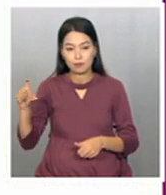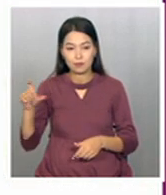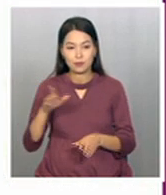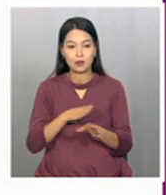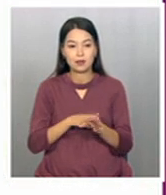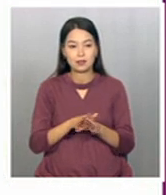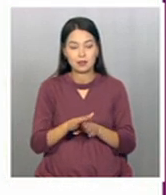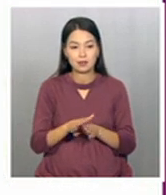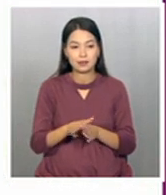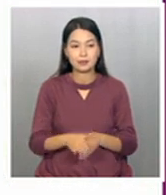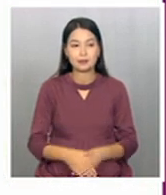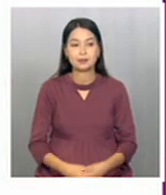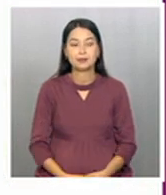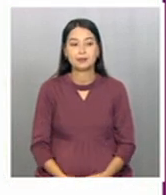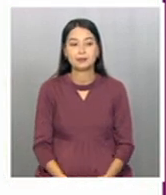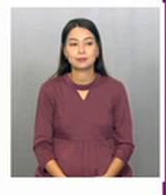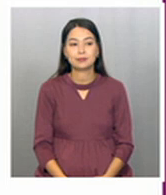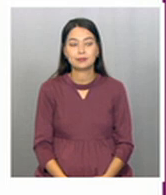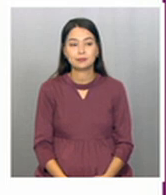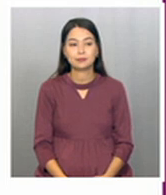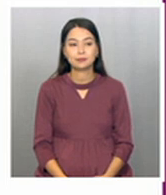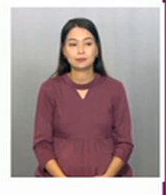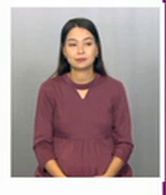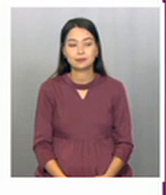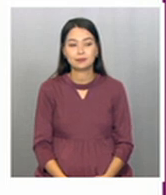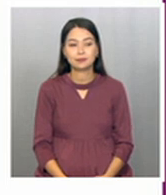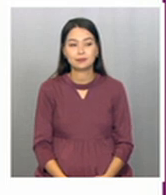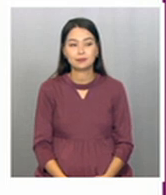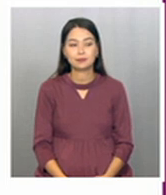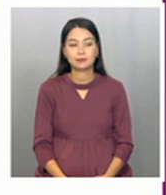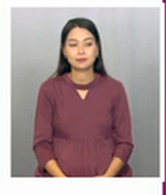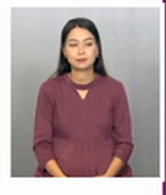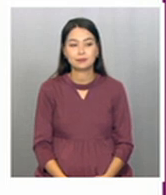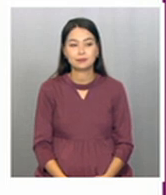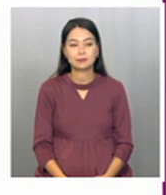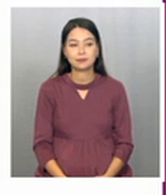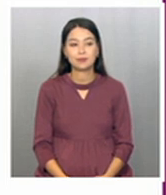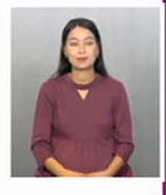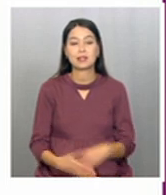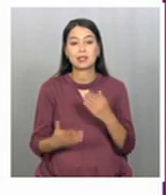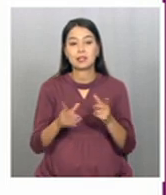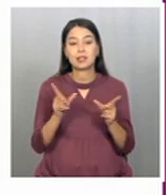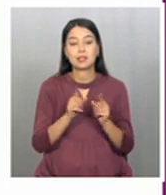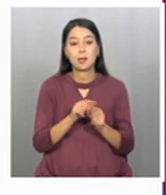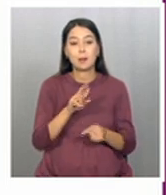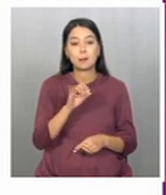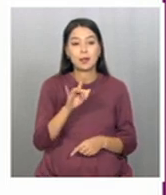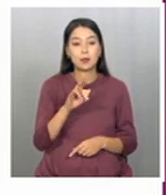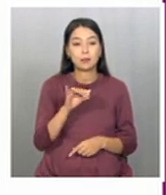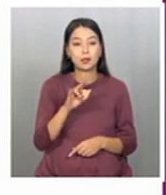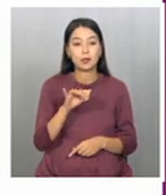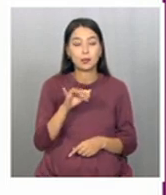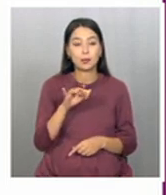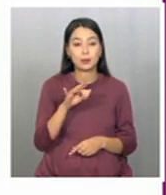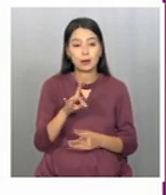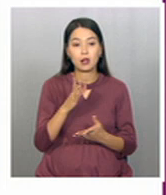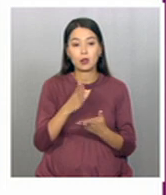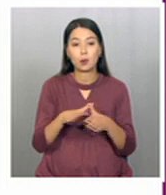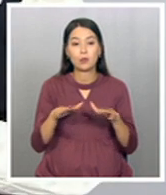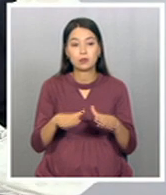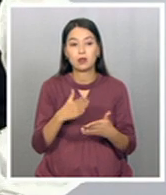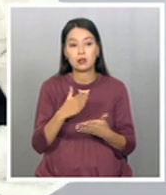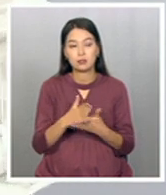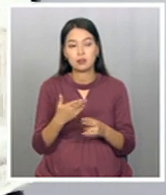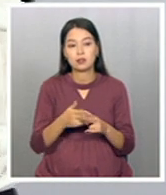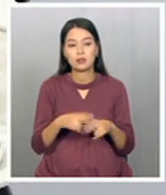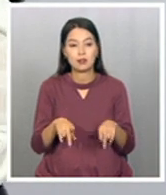анықталады. Екі түзу перпендикуляр орналасуы үшін екеуінің нормаль векторларының скаляр көбейтіндісі 0-ге тең болу